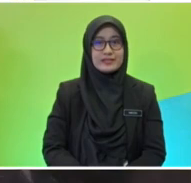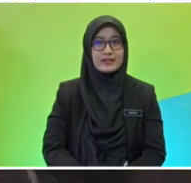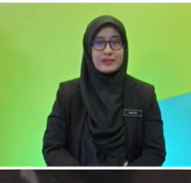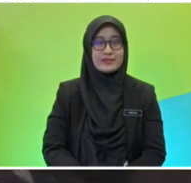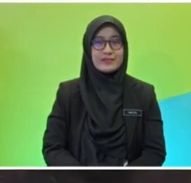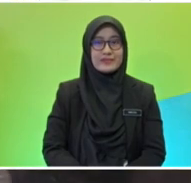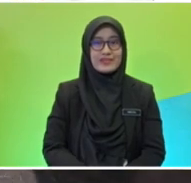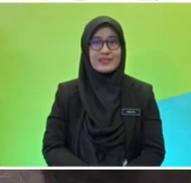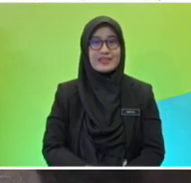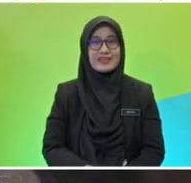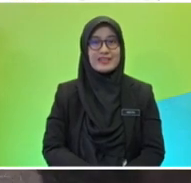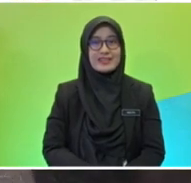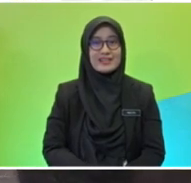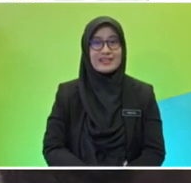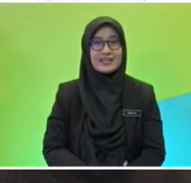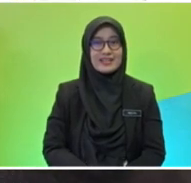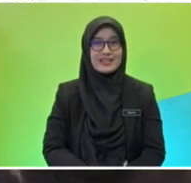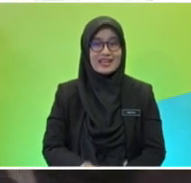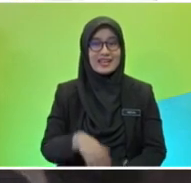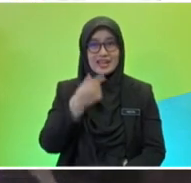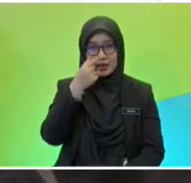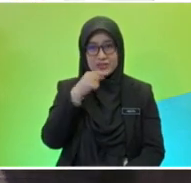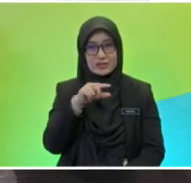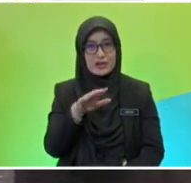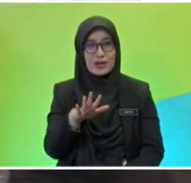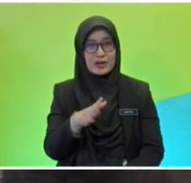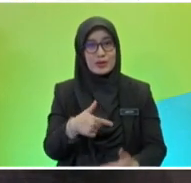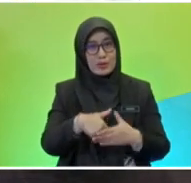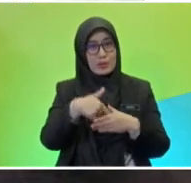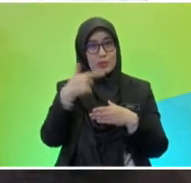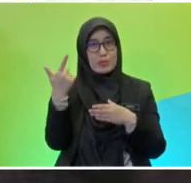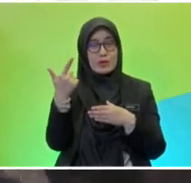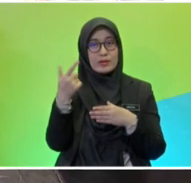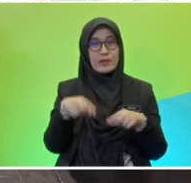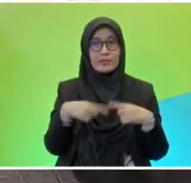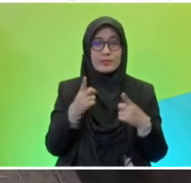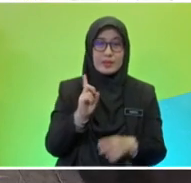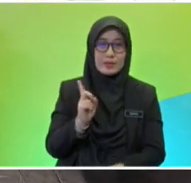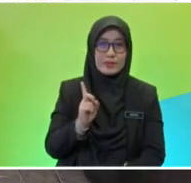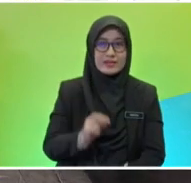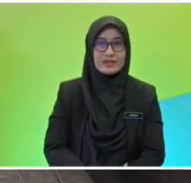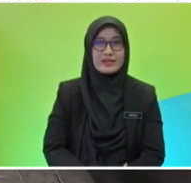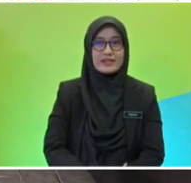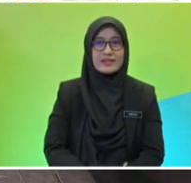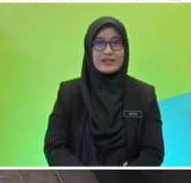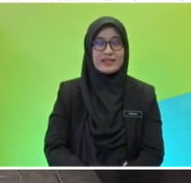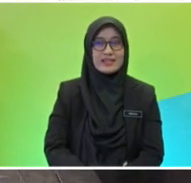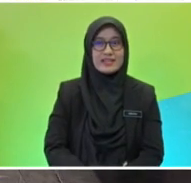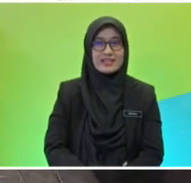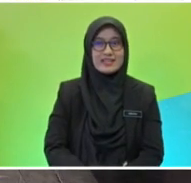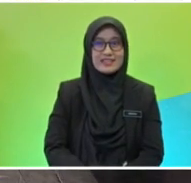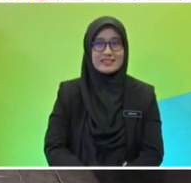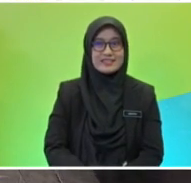Dah gini belum habis lagi tu. Cikgu, gajah tu keluar. Gajah tu dah keluar dari mana? Tak tahu, cikgu. Dia suruh kita tiru perangai gajah tu.